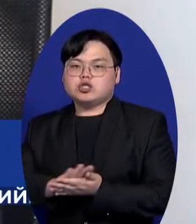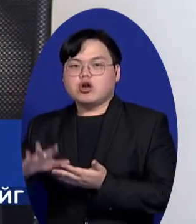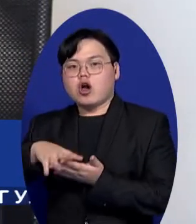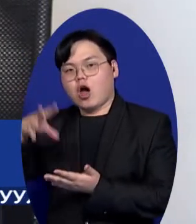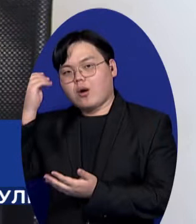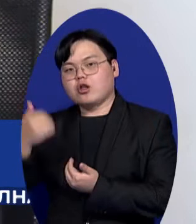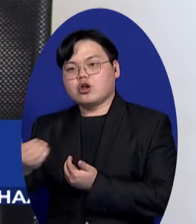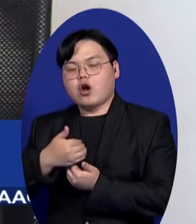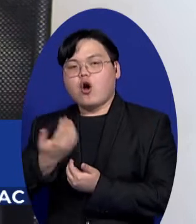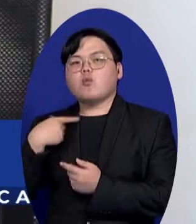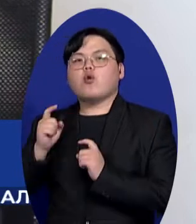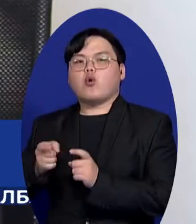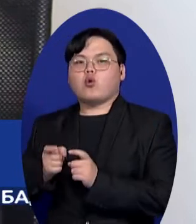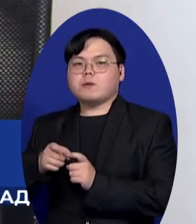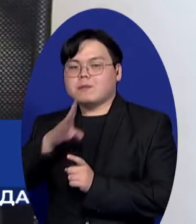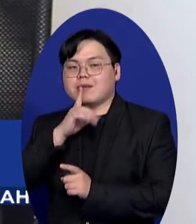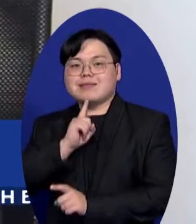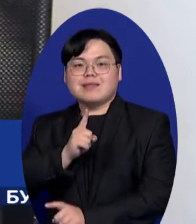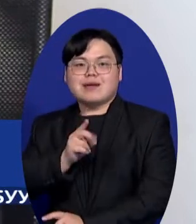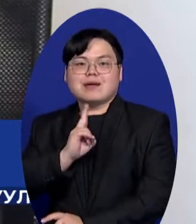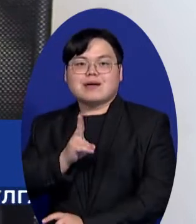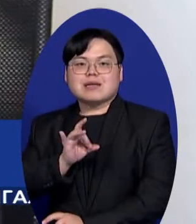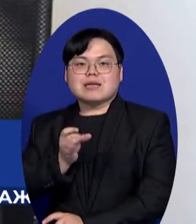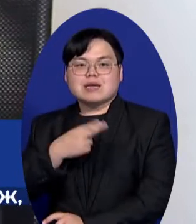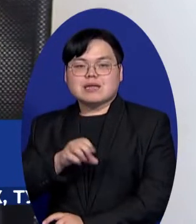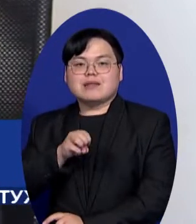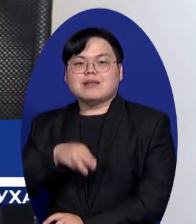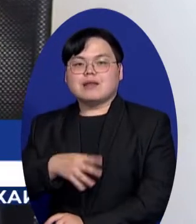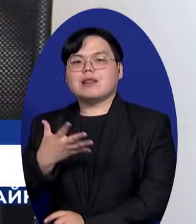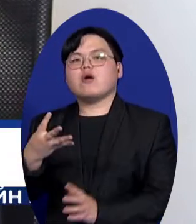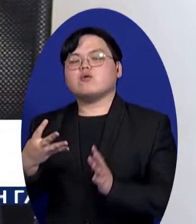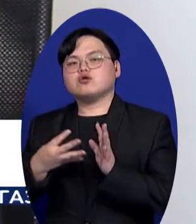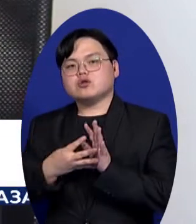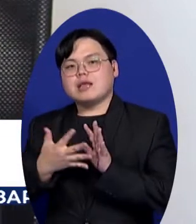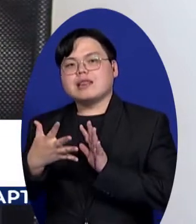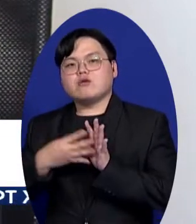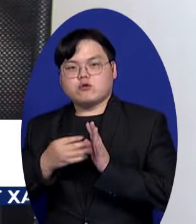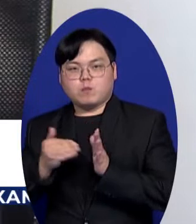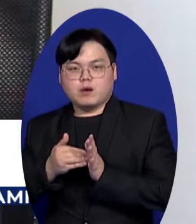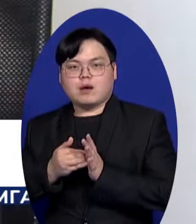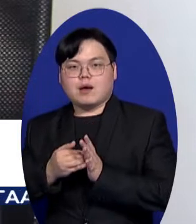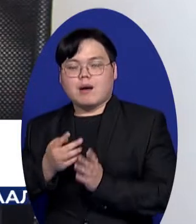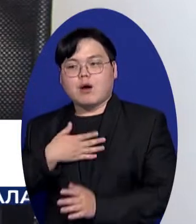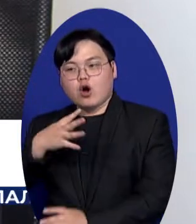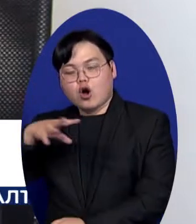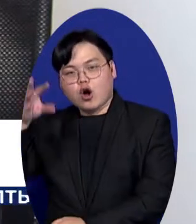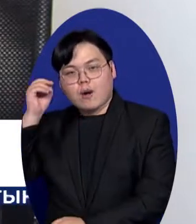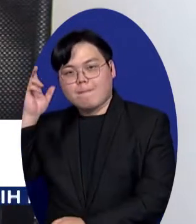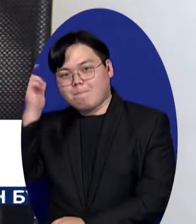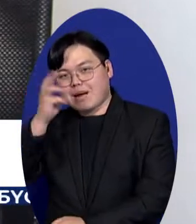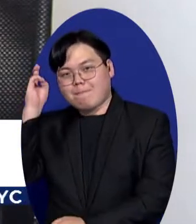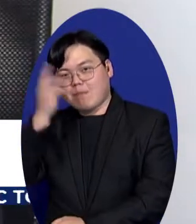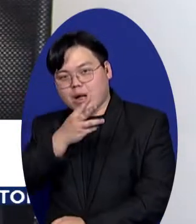төлбөрөөрөө авж байгаа. За нэг кредитийн үн нь бол 59,000 төгрөг байгаа. За тэгэхээр маань сургууль сурж байгаа нэг оюутан бол магистр, бакалавр